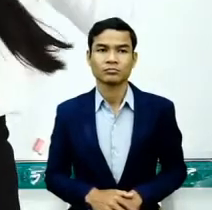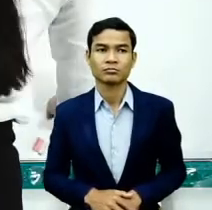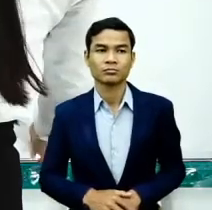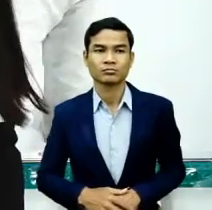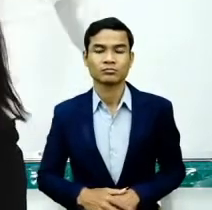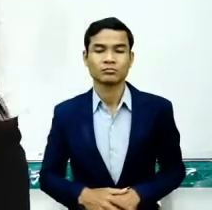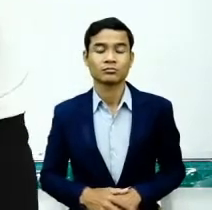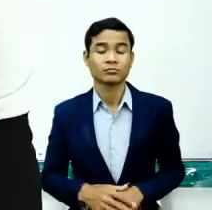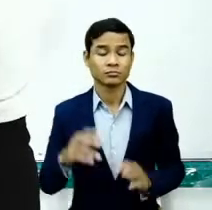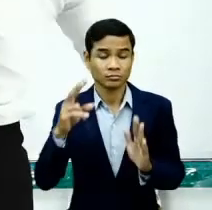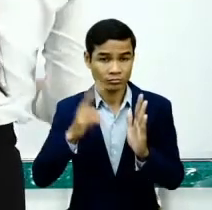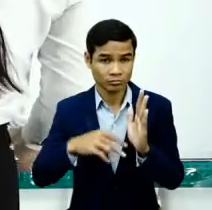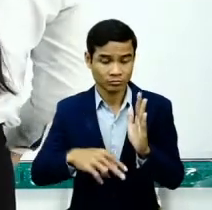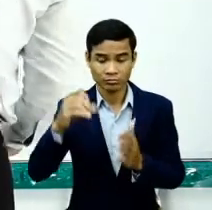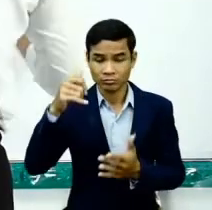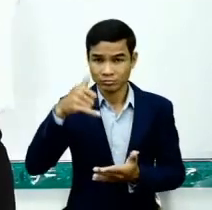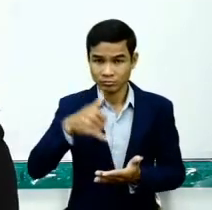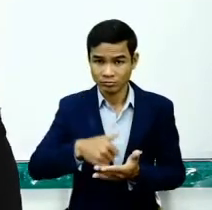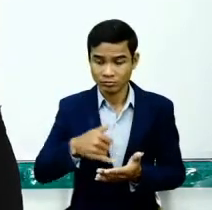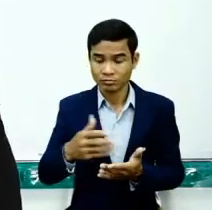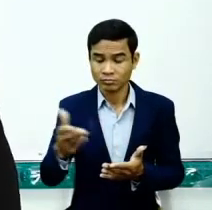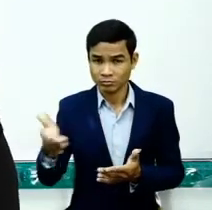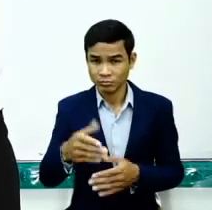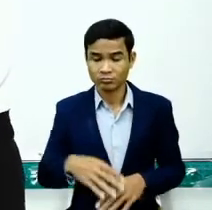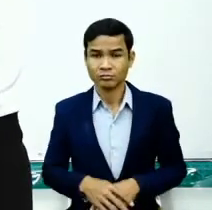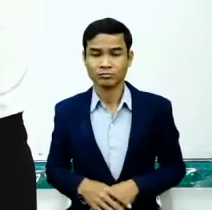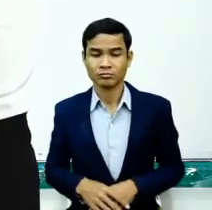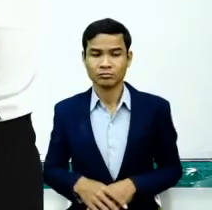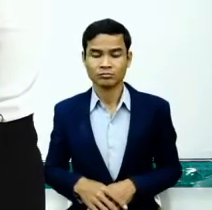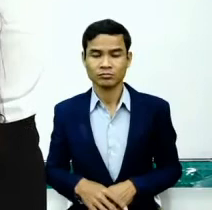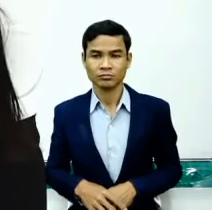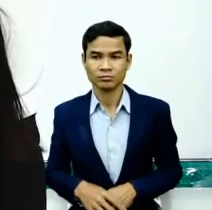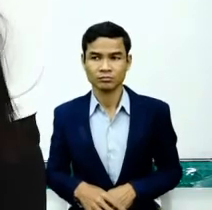Châm đoàn chương dân thằng ngày ní cứ miếng châm đoàn chương thả